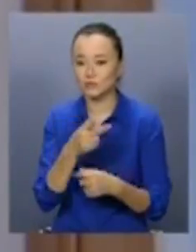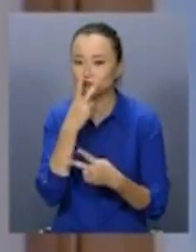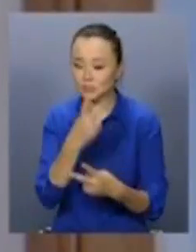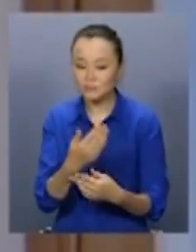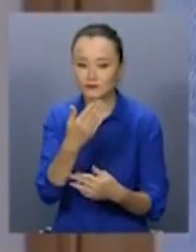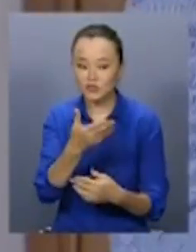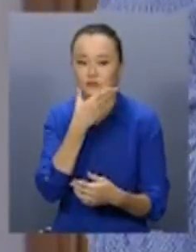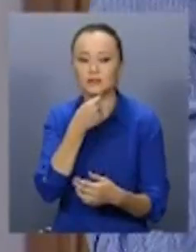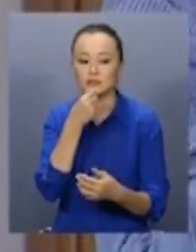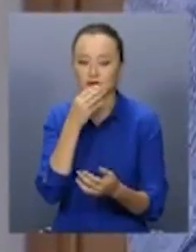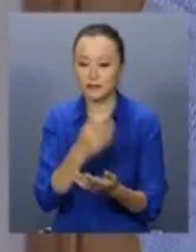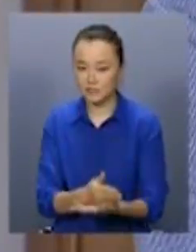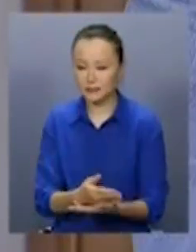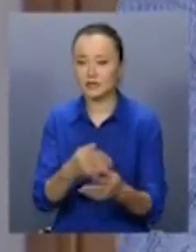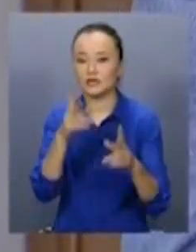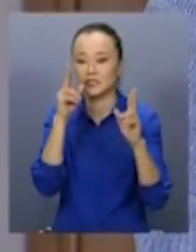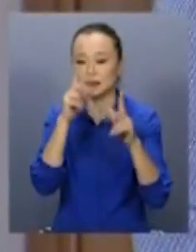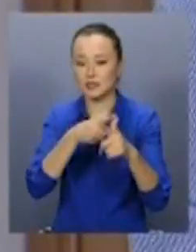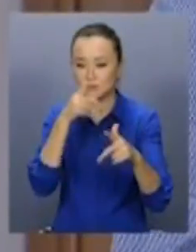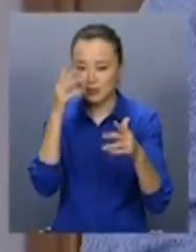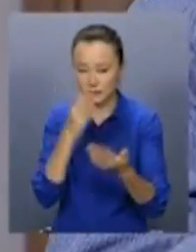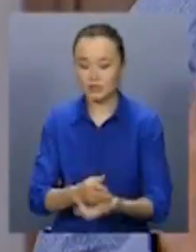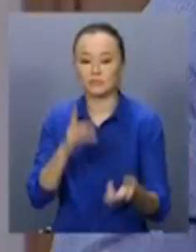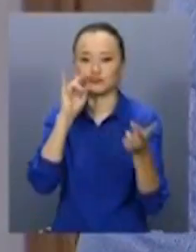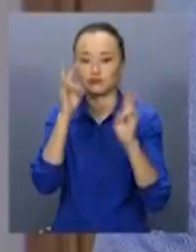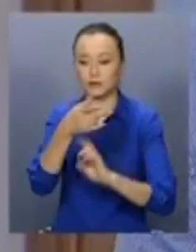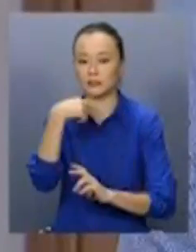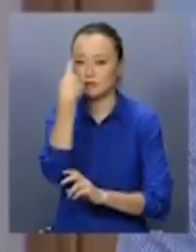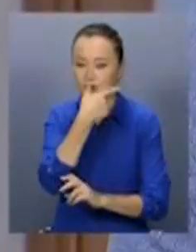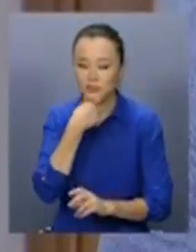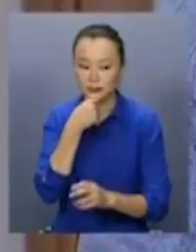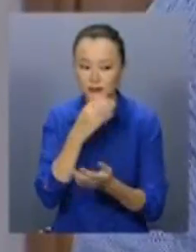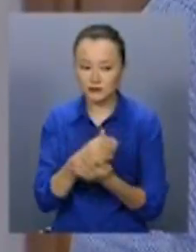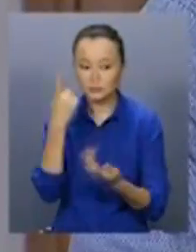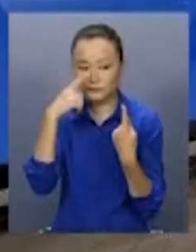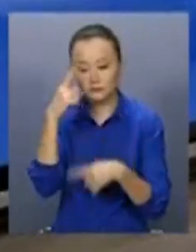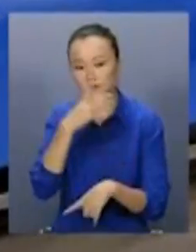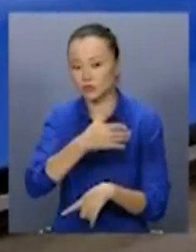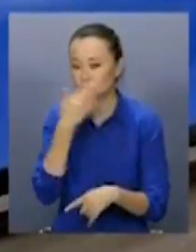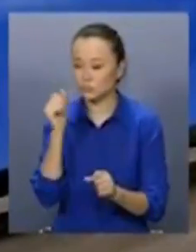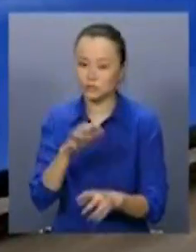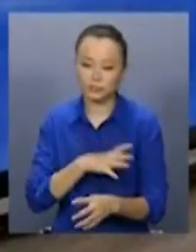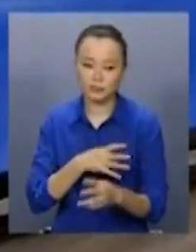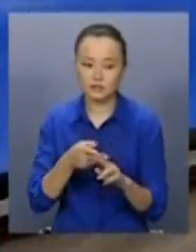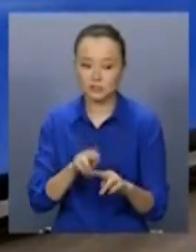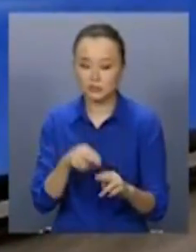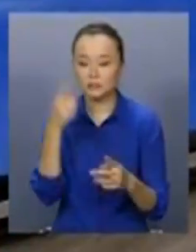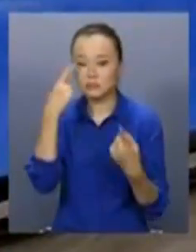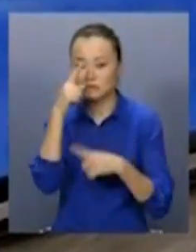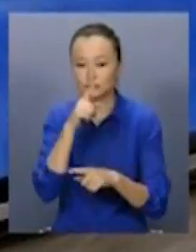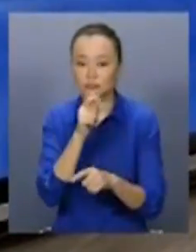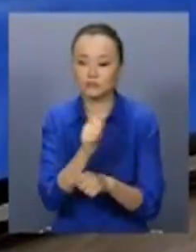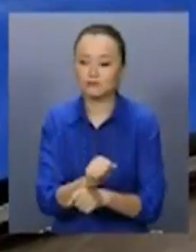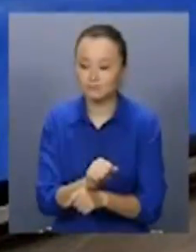сіздің сымбатыңыз бар, атыңыз бар, түріңіз бар, бәлкім шығармашылығыңыз жоқ. Сол себепті шығар. Дұрыс айтасыз, кішкене шығармашылық тоқтап